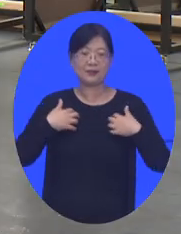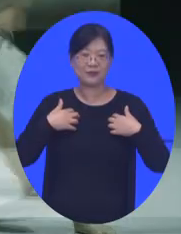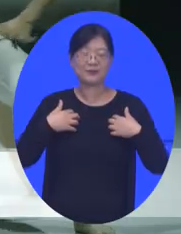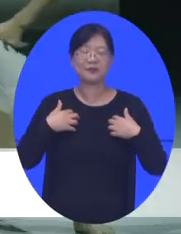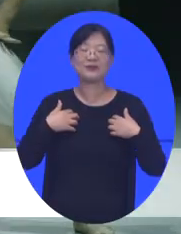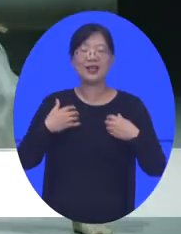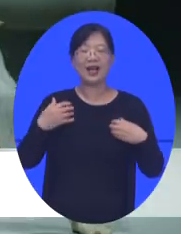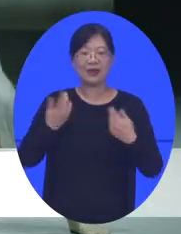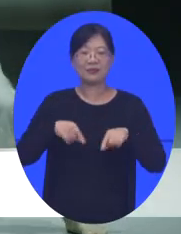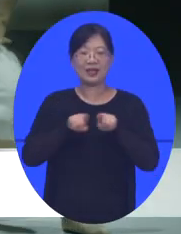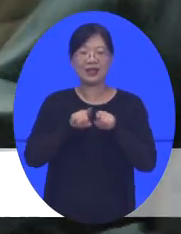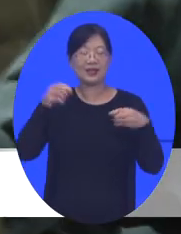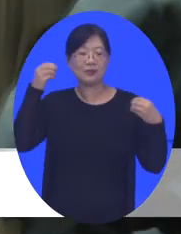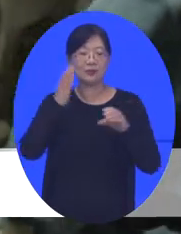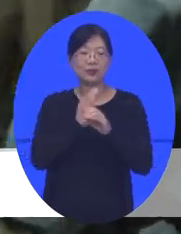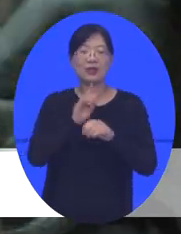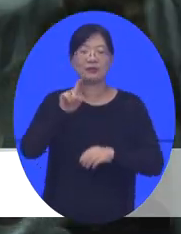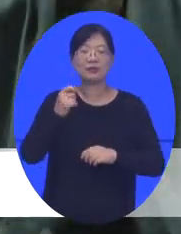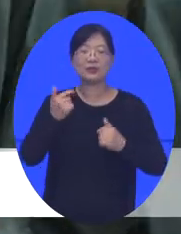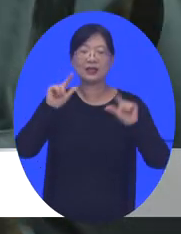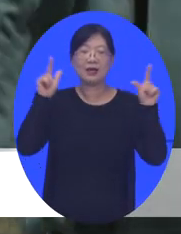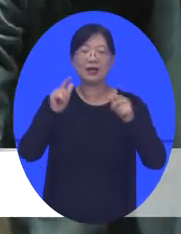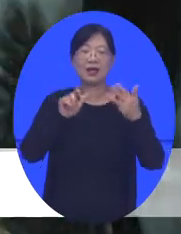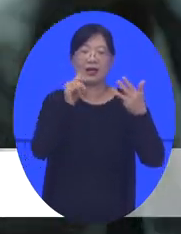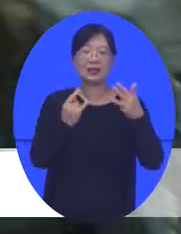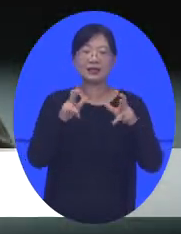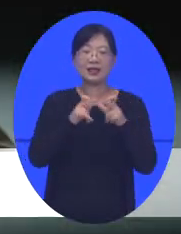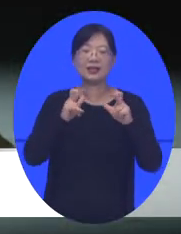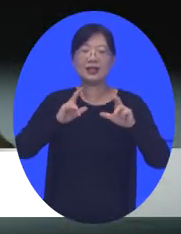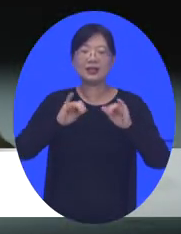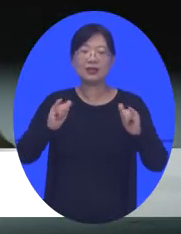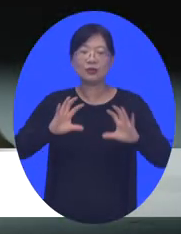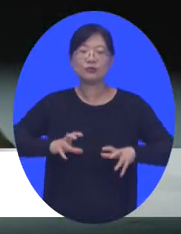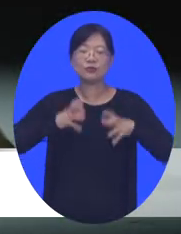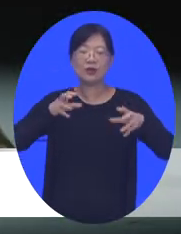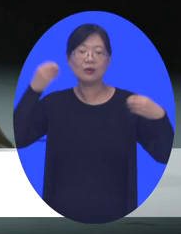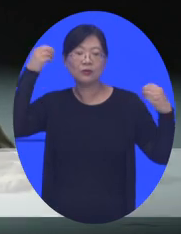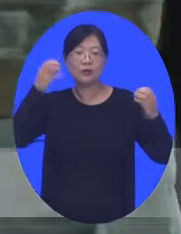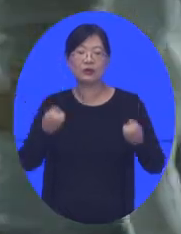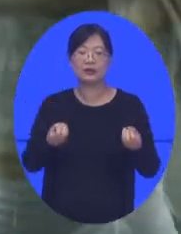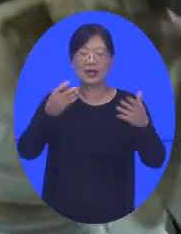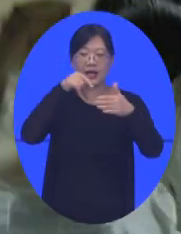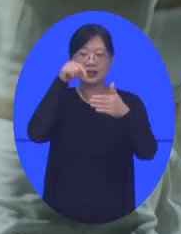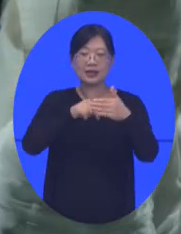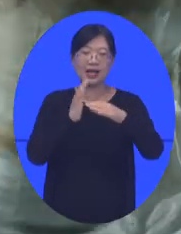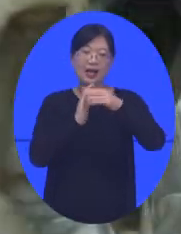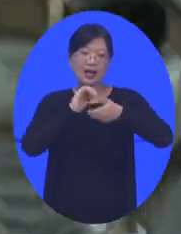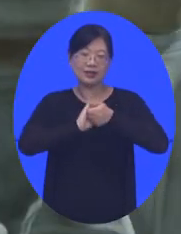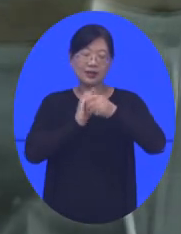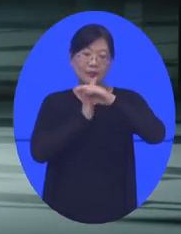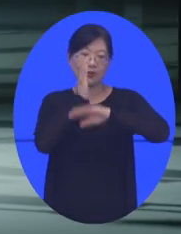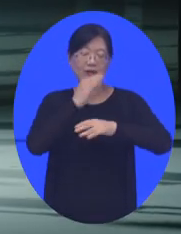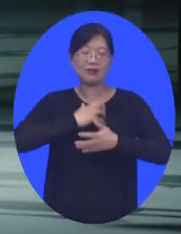있습니다. 이들은 오는 16일 제8회 대한민국 장애인 국제무용제에서 한계를